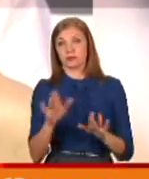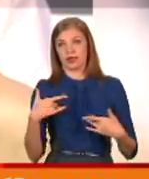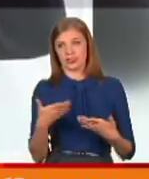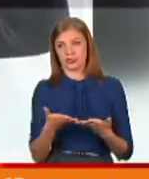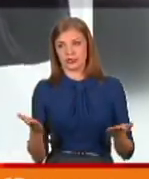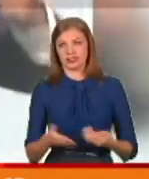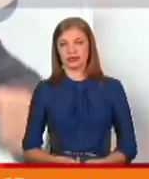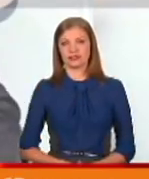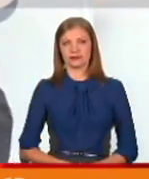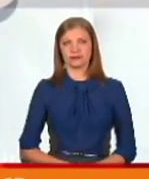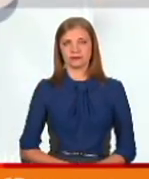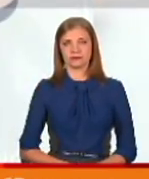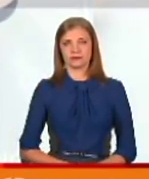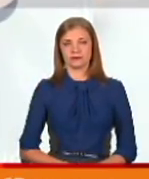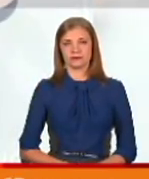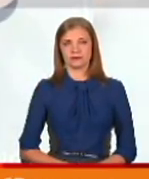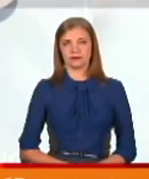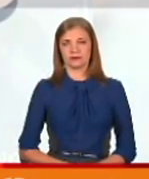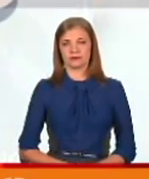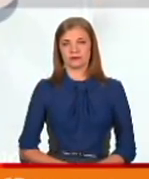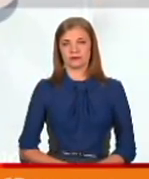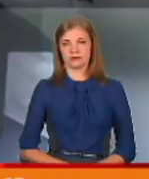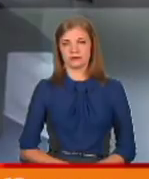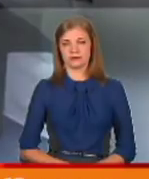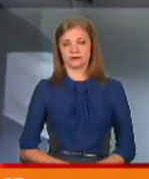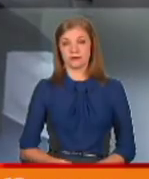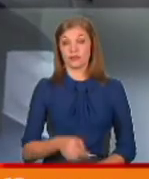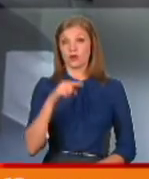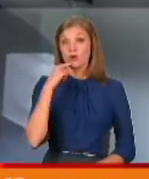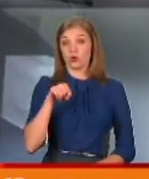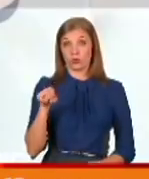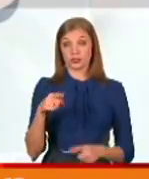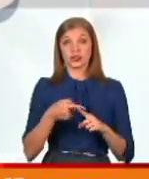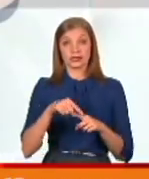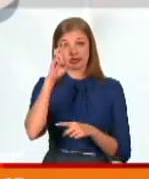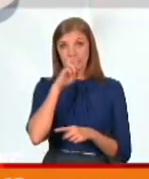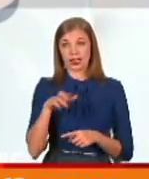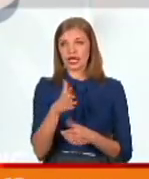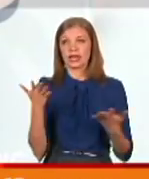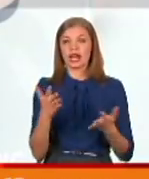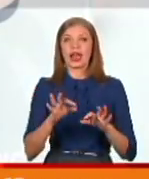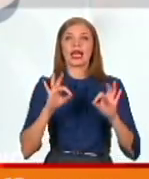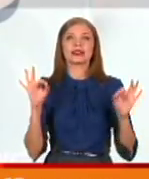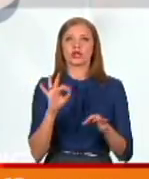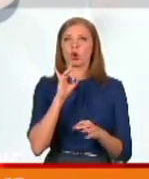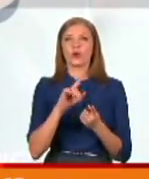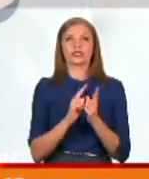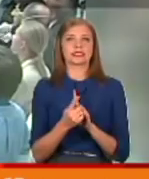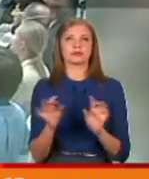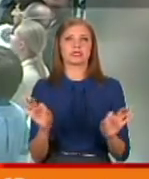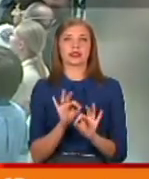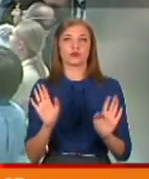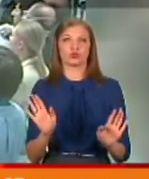сцени. Могуча воля, велика слава. Росія – це країна, яка ніколи не змінить